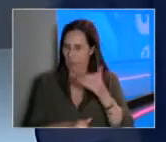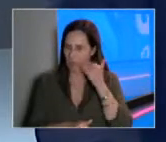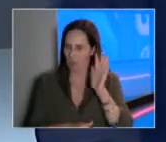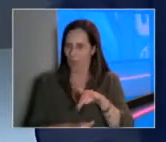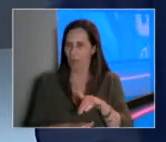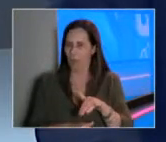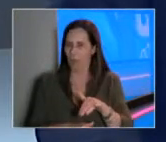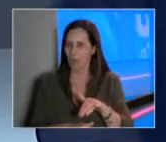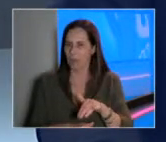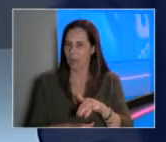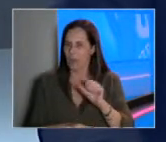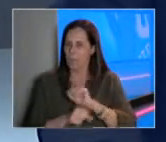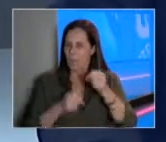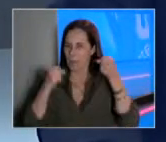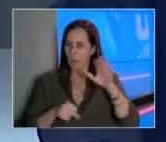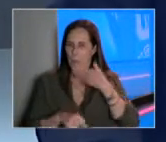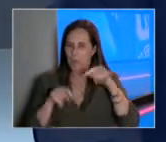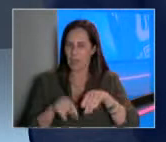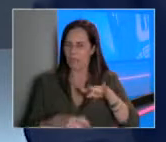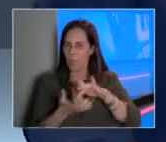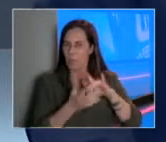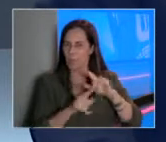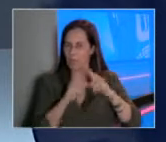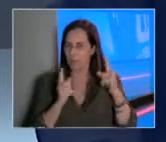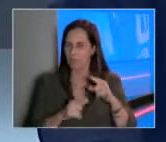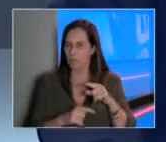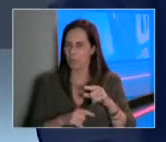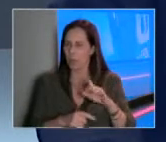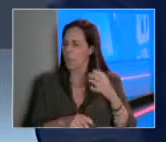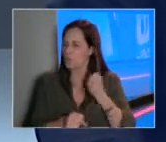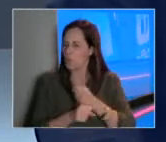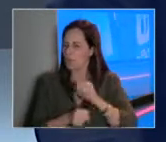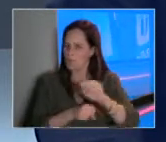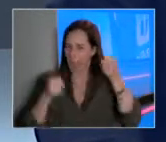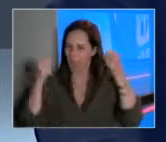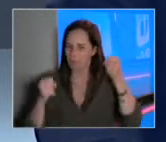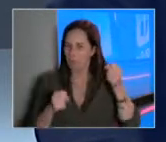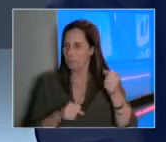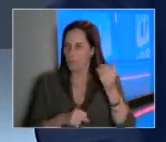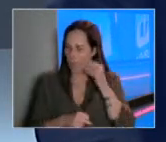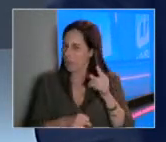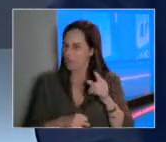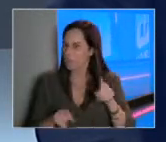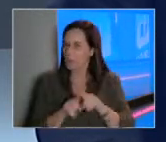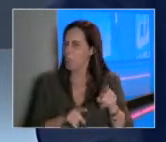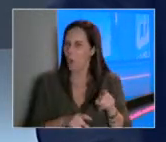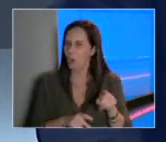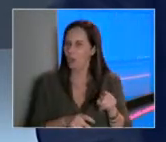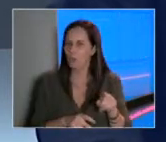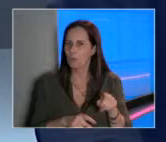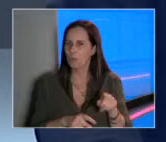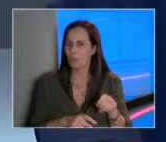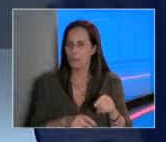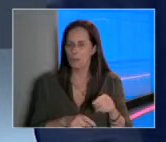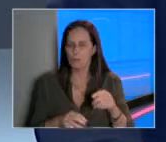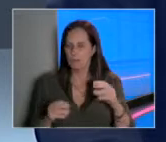הברית ובכלל במחאות גם כאן וגם במקומות אחרים, ההתנהלות של המחאה הזאת שמיד בארצות הברית, כאילו זה איזשהו